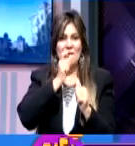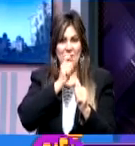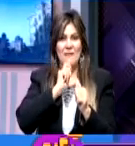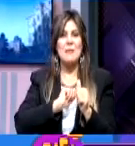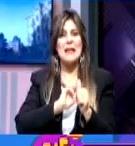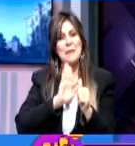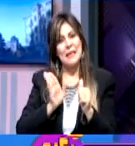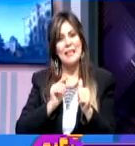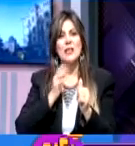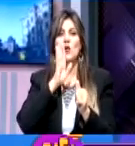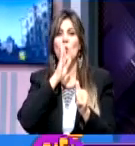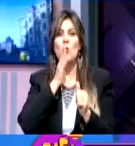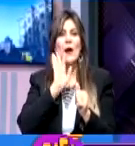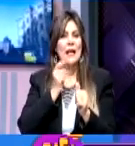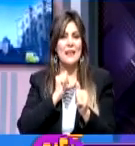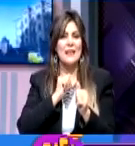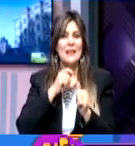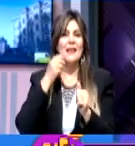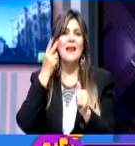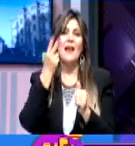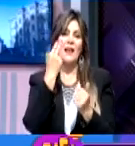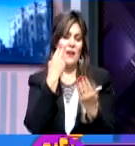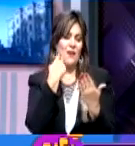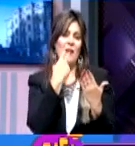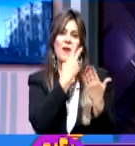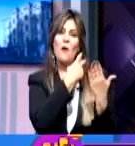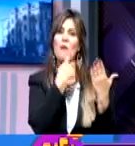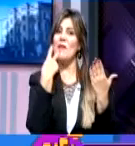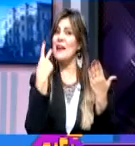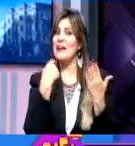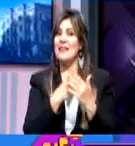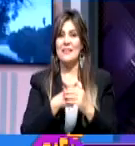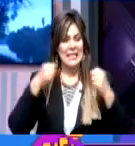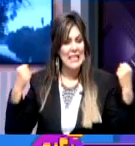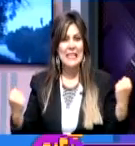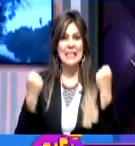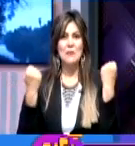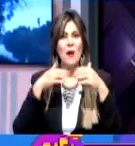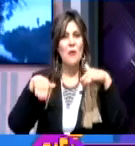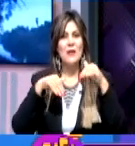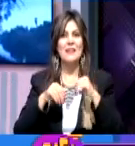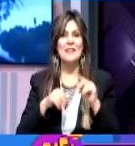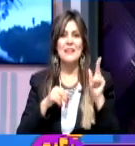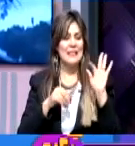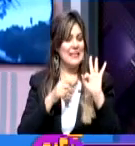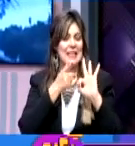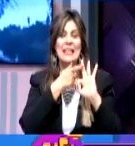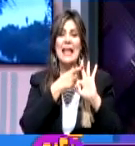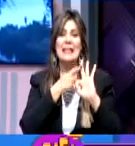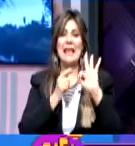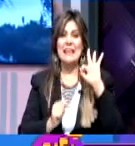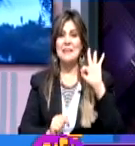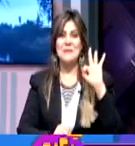برضو الميك اب للكوافير والتجميل. عندنا كمان الحاجه الثالثه الجميله اللي احنا هنقدر نعملها